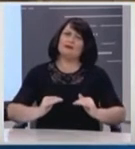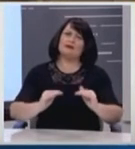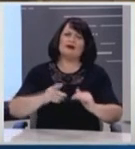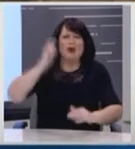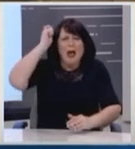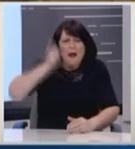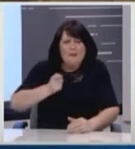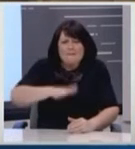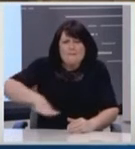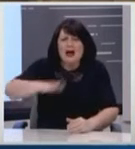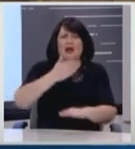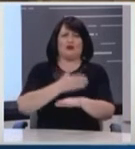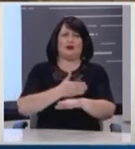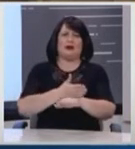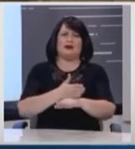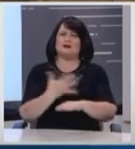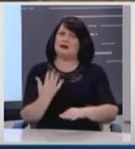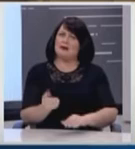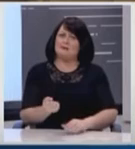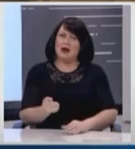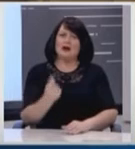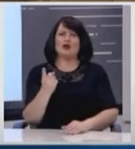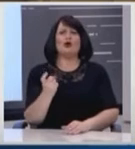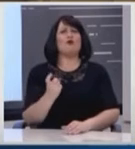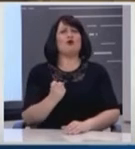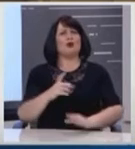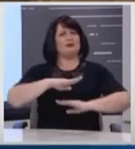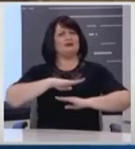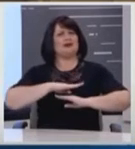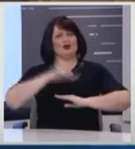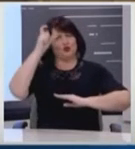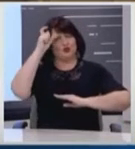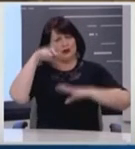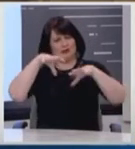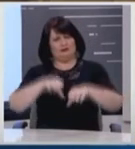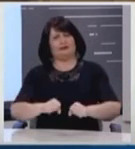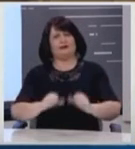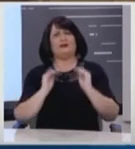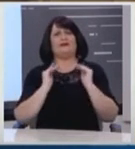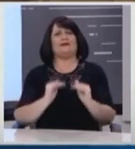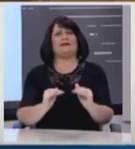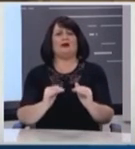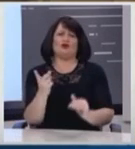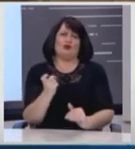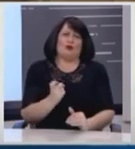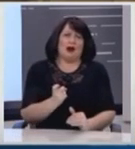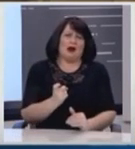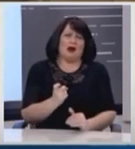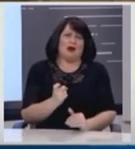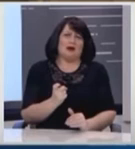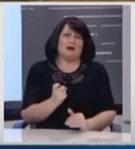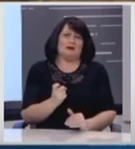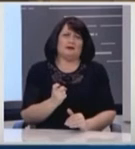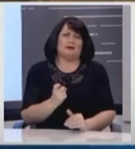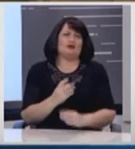απαράδεκτο καθεστώς των εγγυήσεων και την προκλητική παρουσία τουρκικών δυνάμεων κατοχής με διάφορες